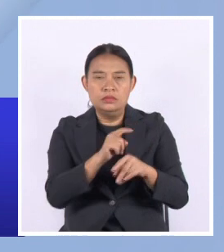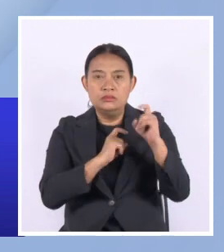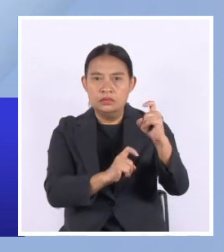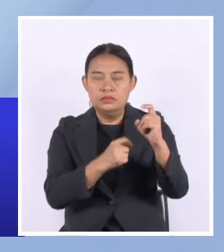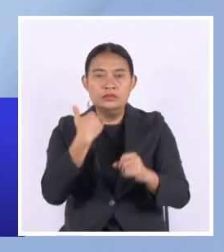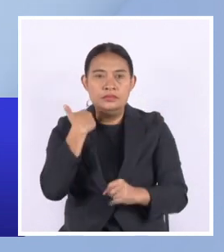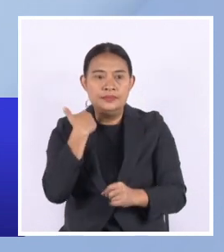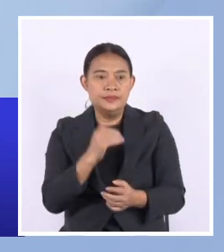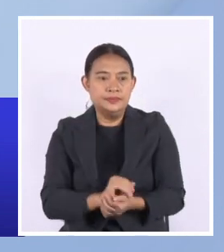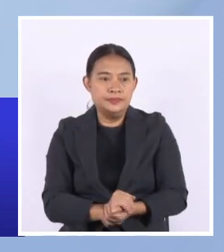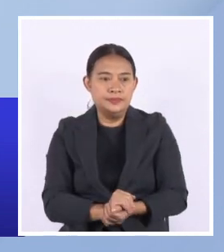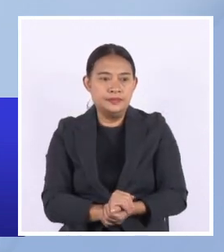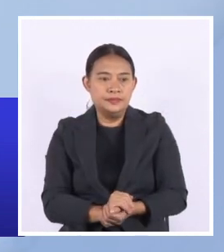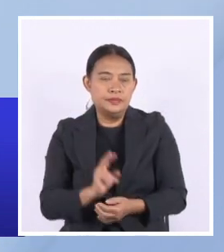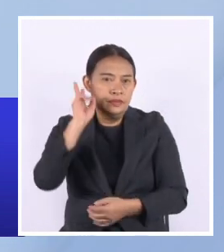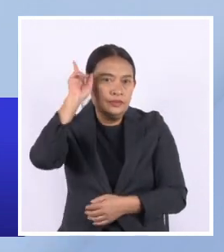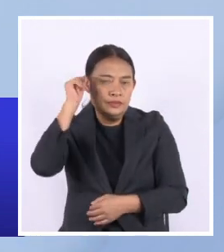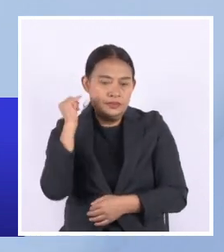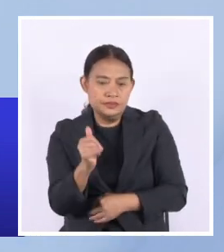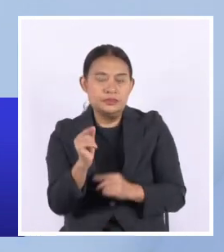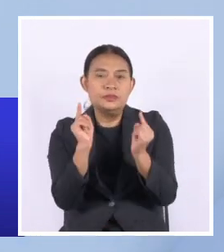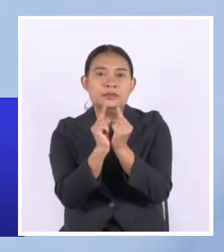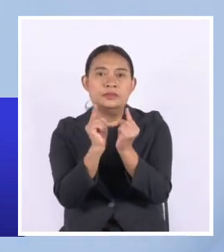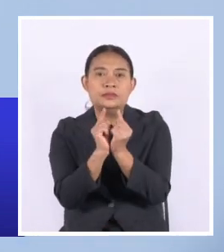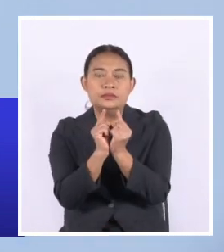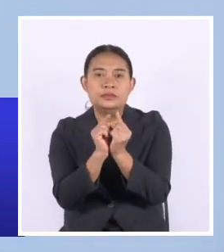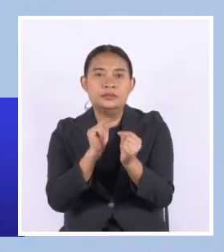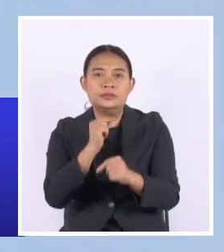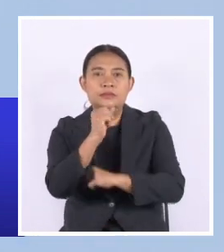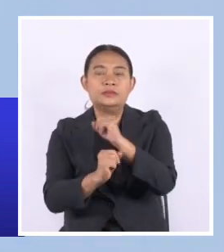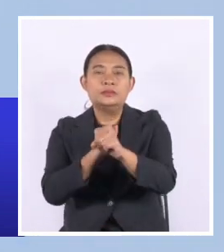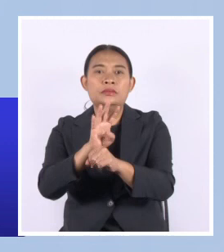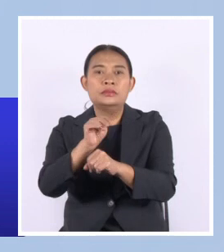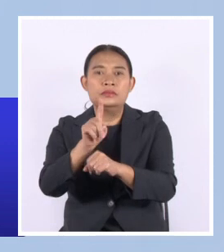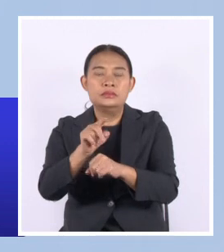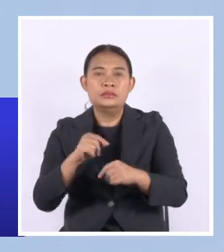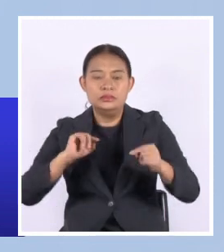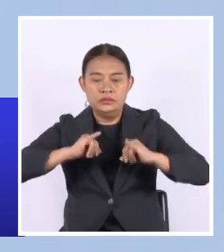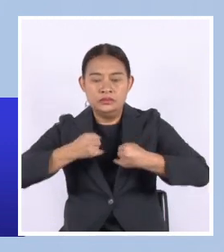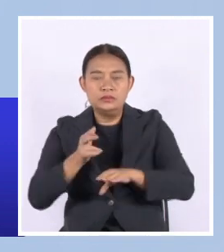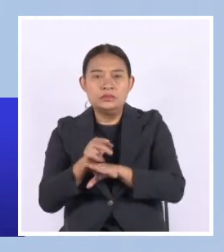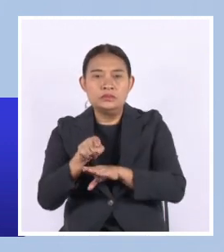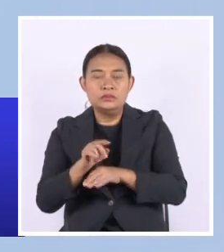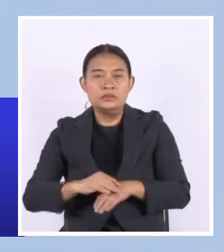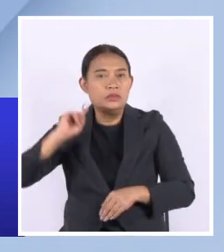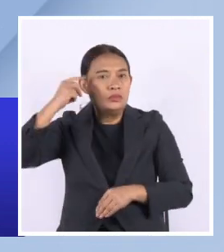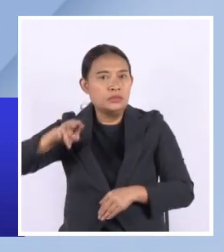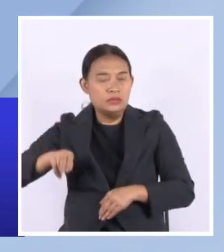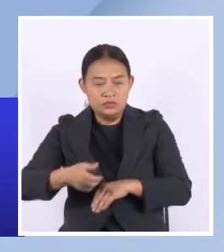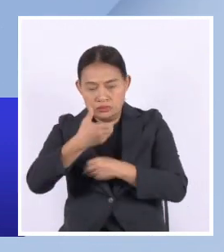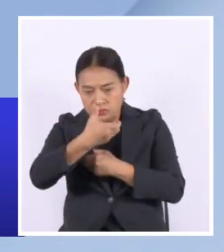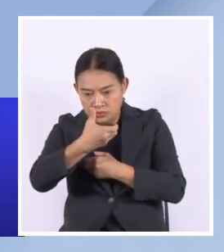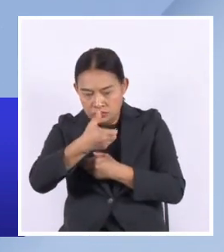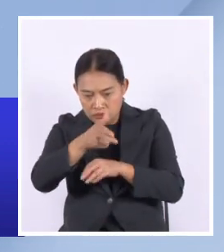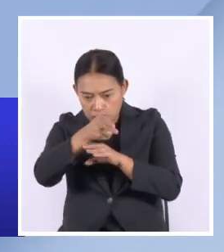ยด้วยอะค่ะผู้สื่อข่าวเดินทางไปพบกับคุณคำพีแน่นวงอายุ41ปีเจ้าของคลิปเล่าให้ฟังว่าภรรยาของเขาเนี่ยถ่ายผ่านหน้าต่